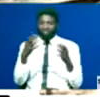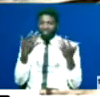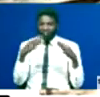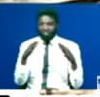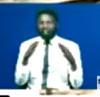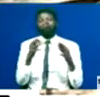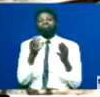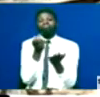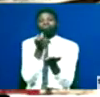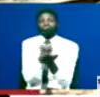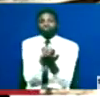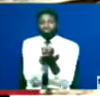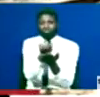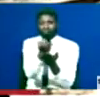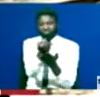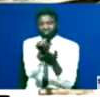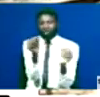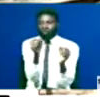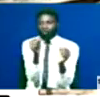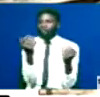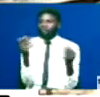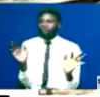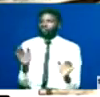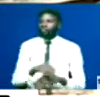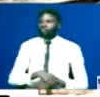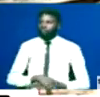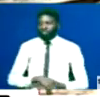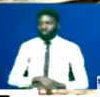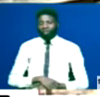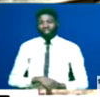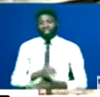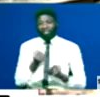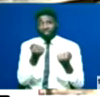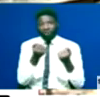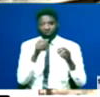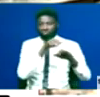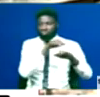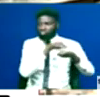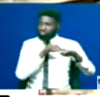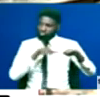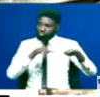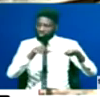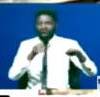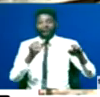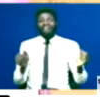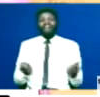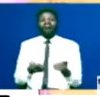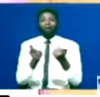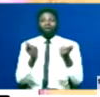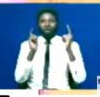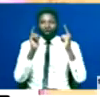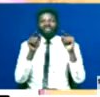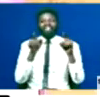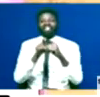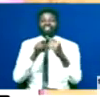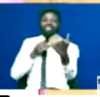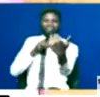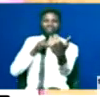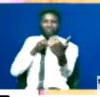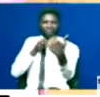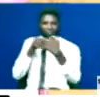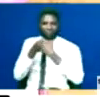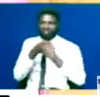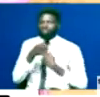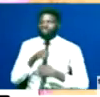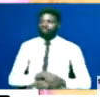Gari ilikuwa vatiki, ilikuwa na vatiki ndio ikapatana na lori. Lori ki head pande ya Nakuru nayo kiteremka pande ya Nairobi. Wale watu